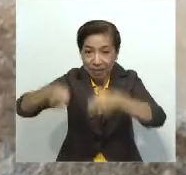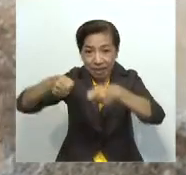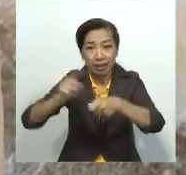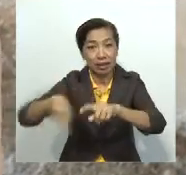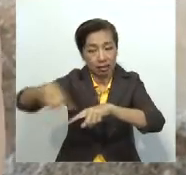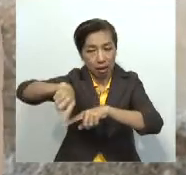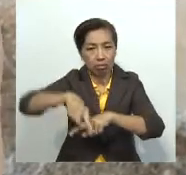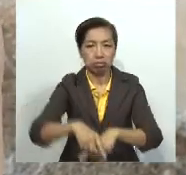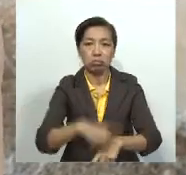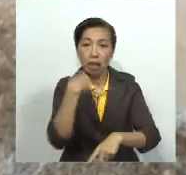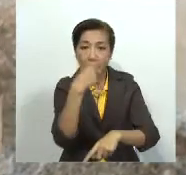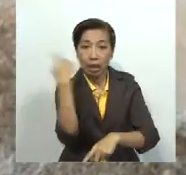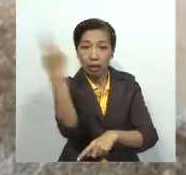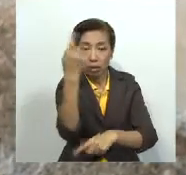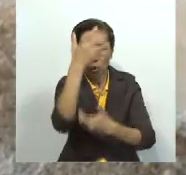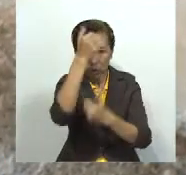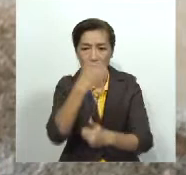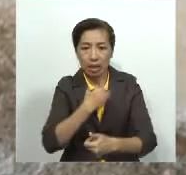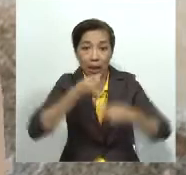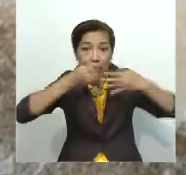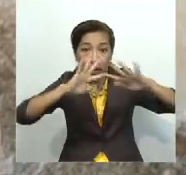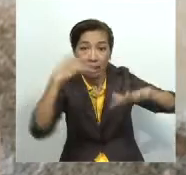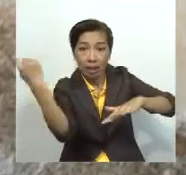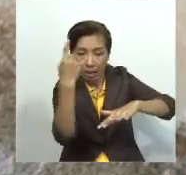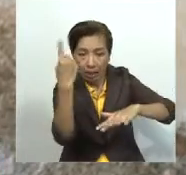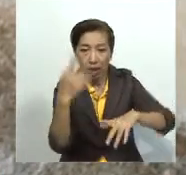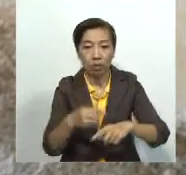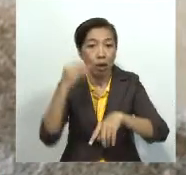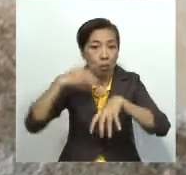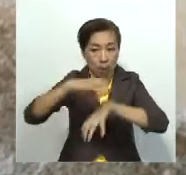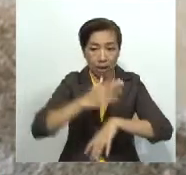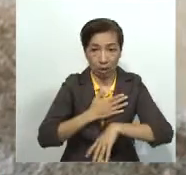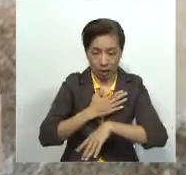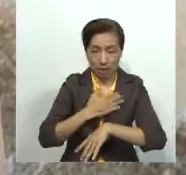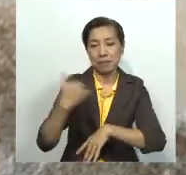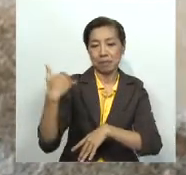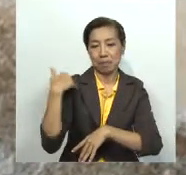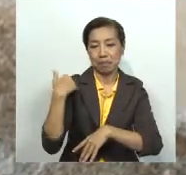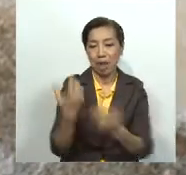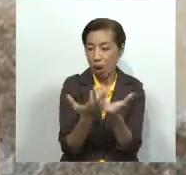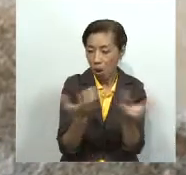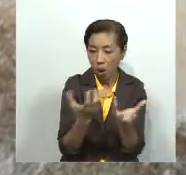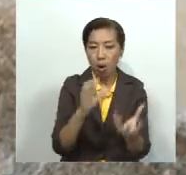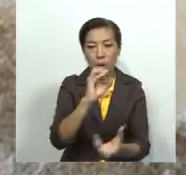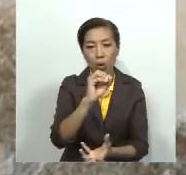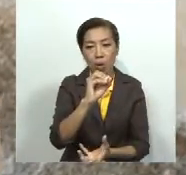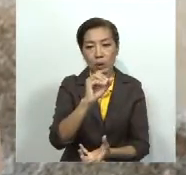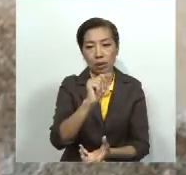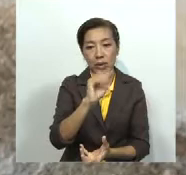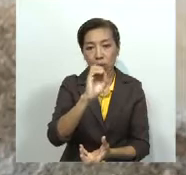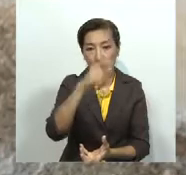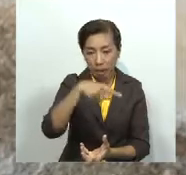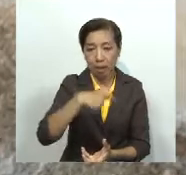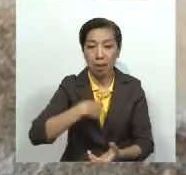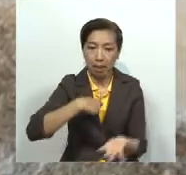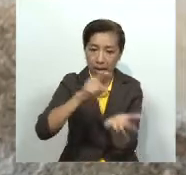เที่ยวที่สนใจจะมาเที่ยวทะเลนะคะแล้วก็หมู่บ้านของเราก็จะมีผลิตภัณฑ์โอทอปผ้าบาติกกระจู